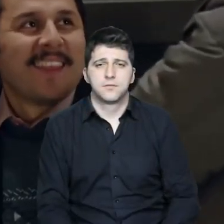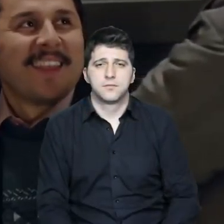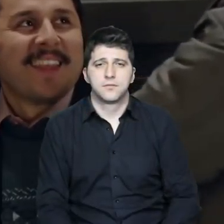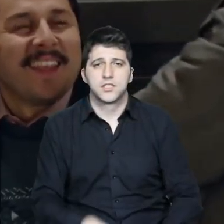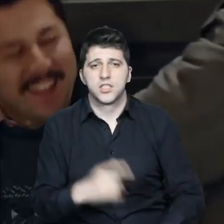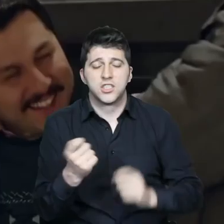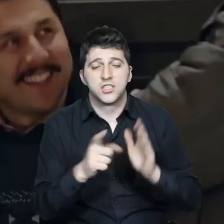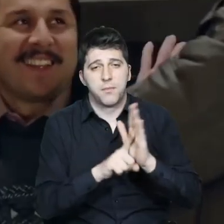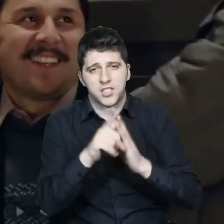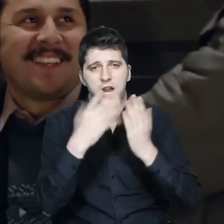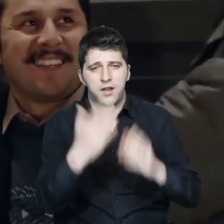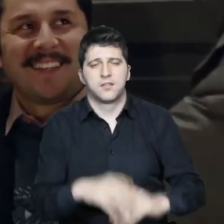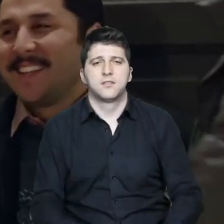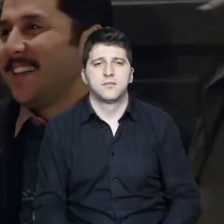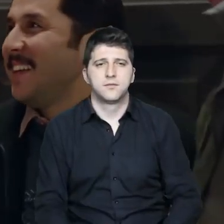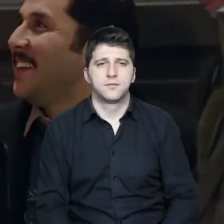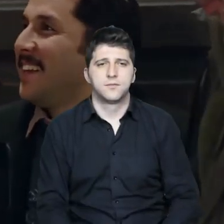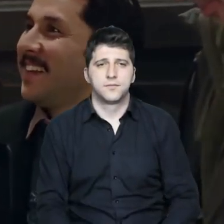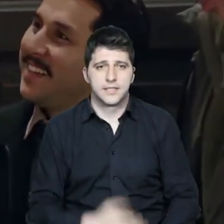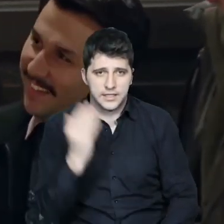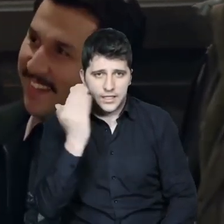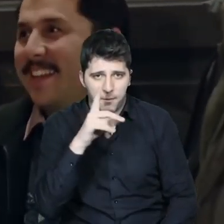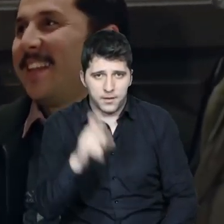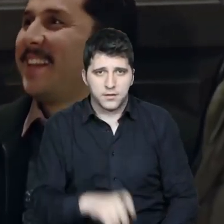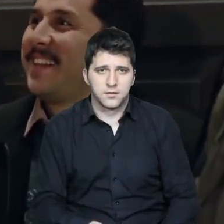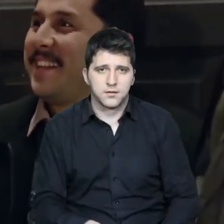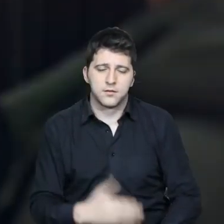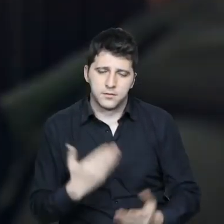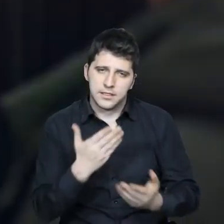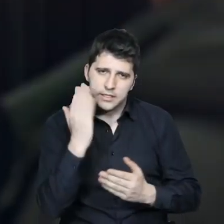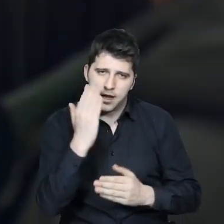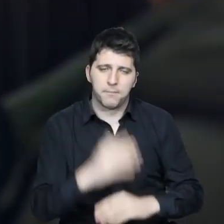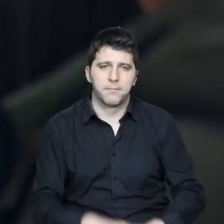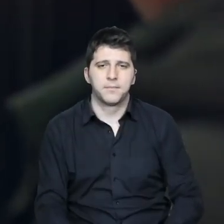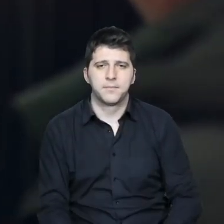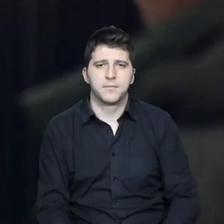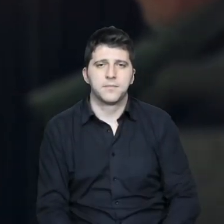İşinize başarılar. Hadi. Gidelim mi? Buyurun.